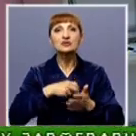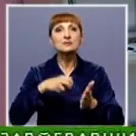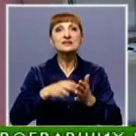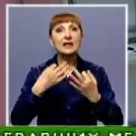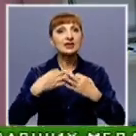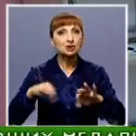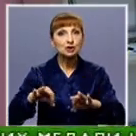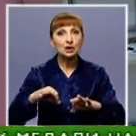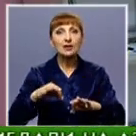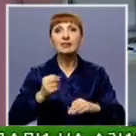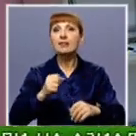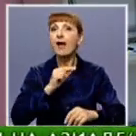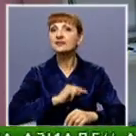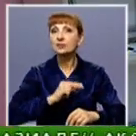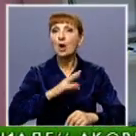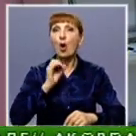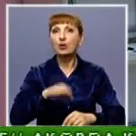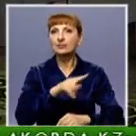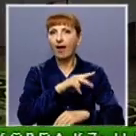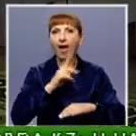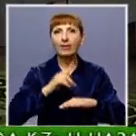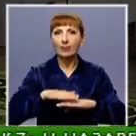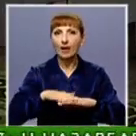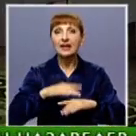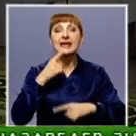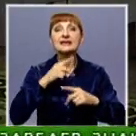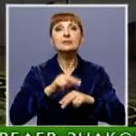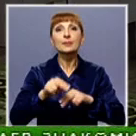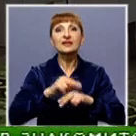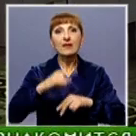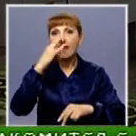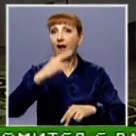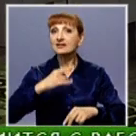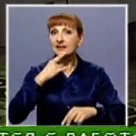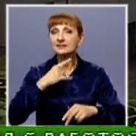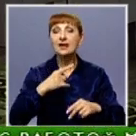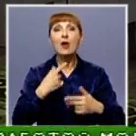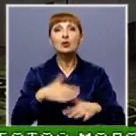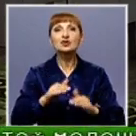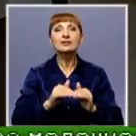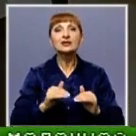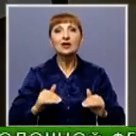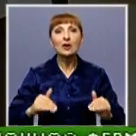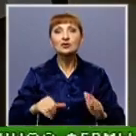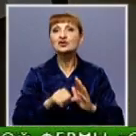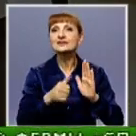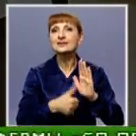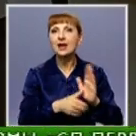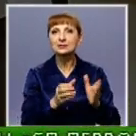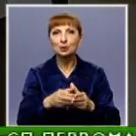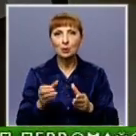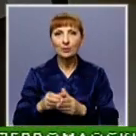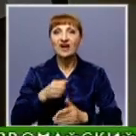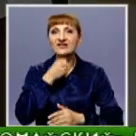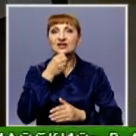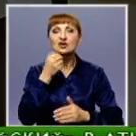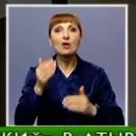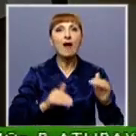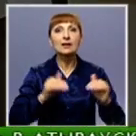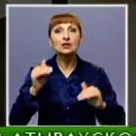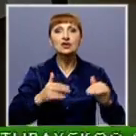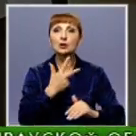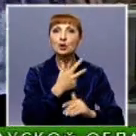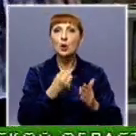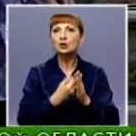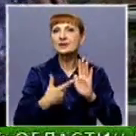письменное разрешение на эксплуатацию от Акимата. Язык преподавания казахский, дошколят разместят по 16 группам. Возрастное ограничение с 3